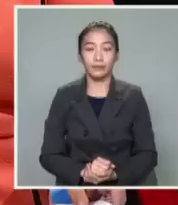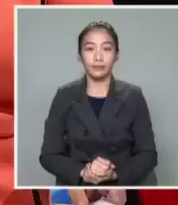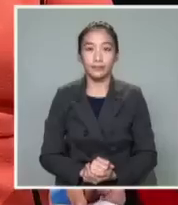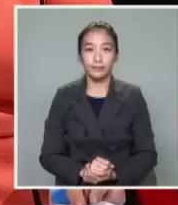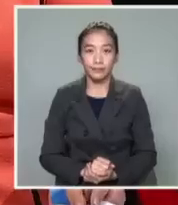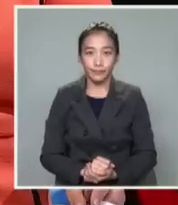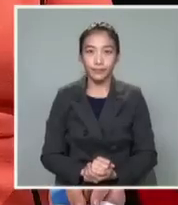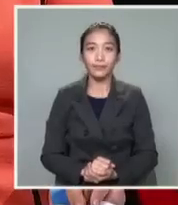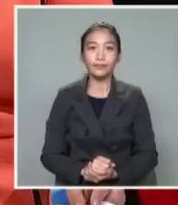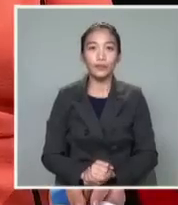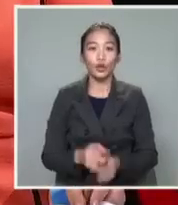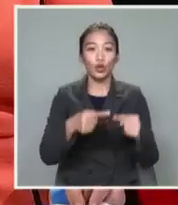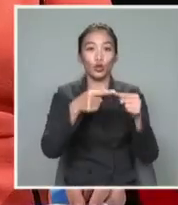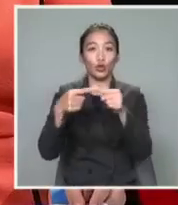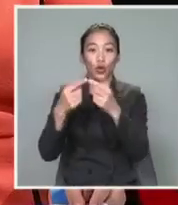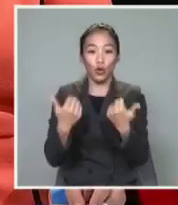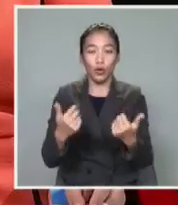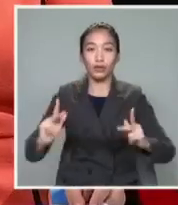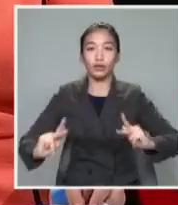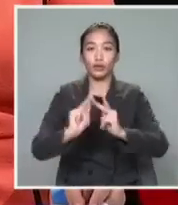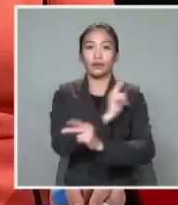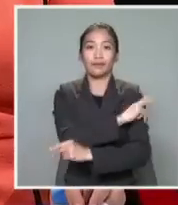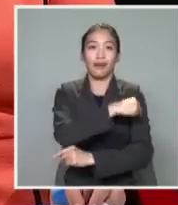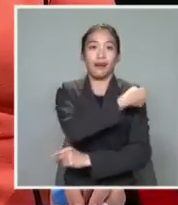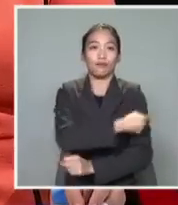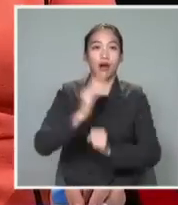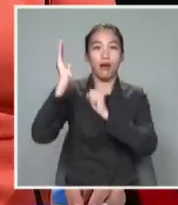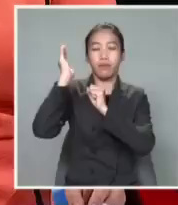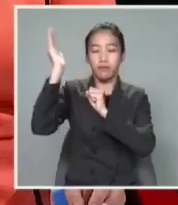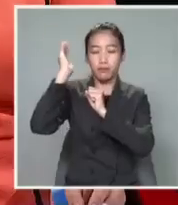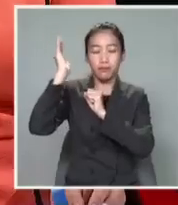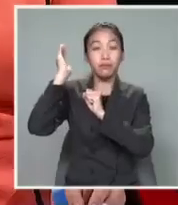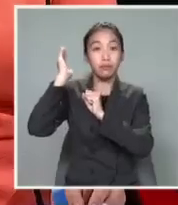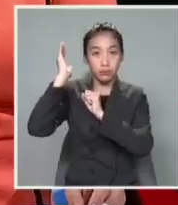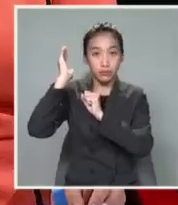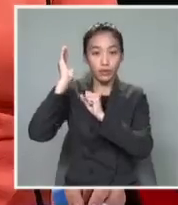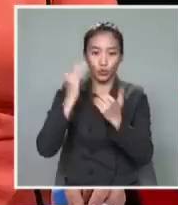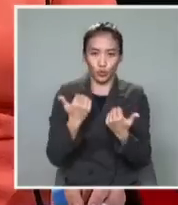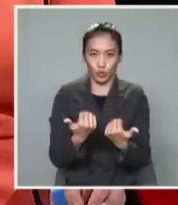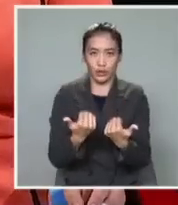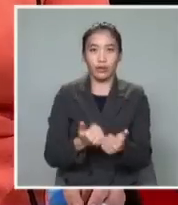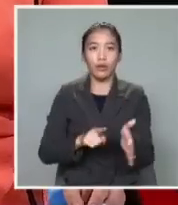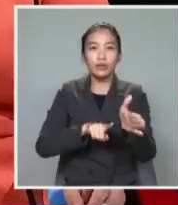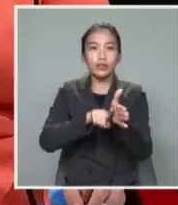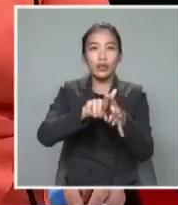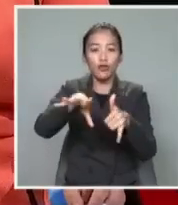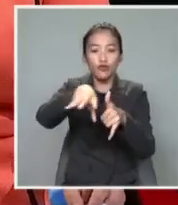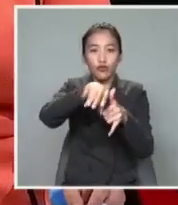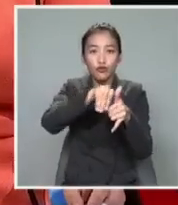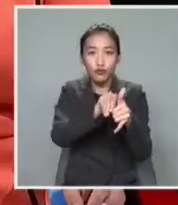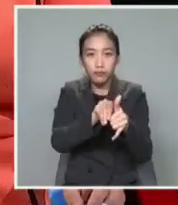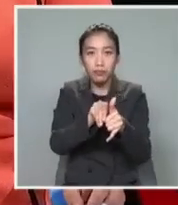ติดตามการแถลงข่าวของกระทรวงสาธารณสุขนะครับอย่างที่ทราบกันว่าวันนี้เนี่ยมีตัวเลขผู้ติดเชื้อโควิด-19 ในไทย